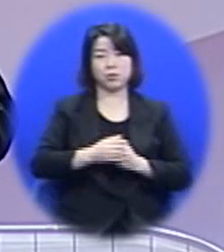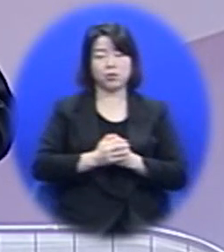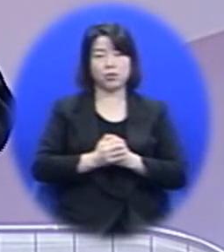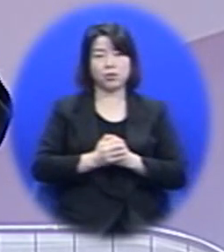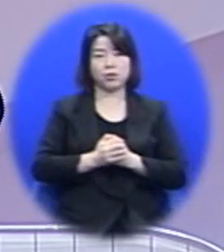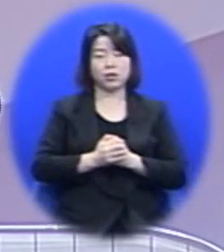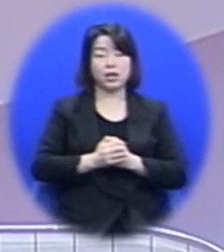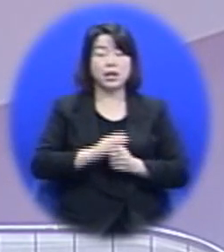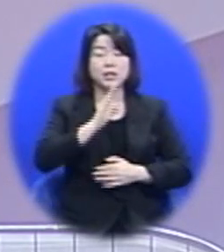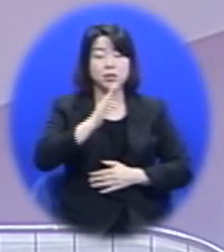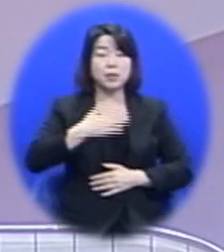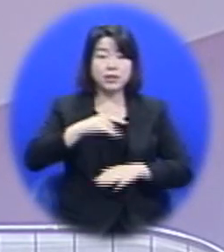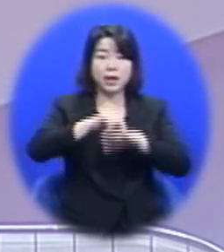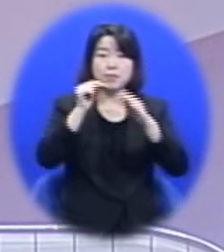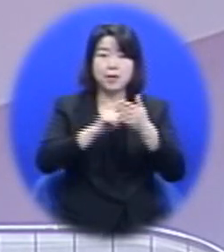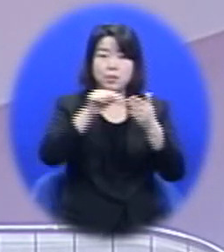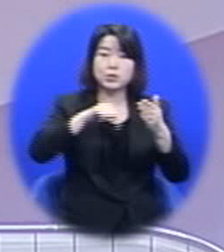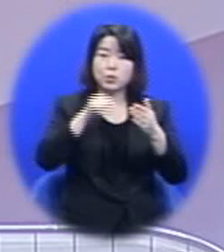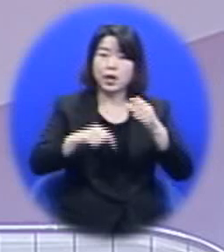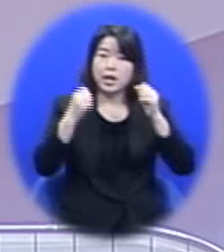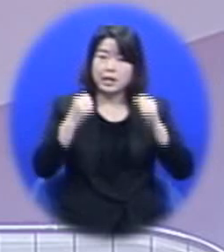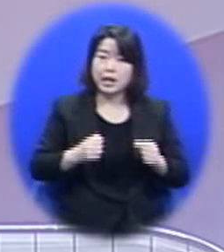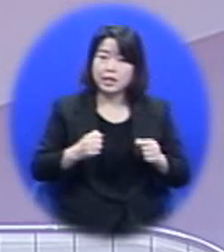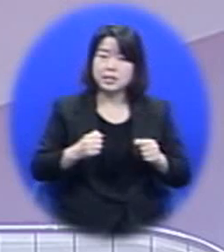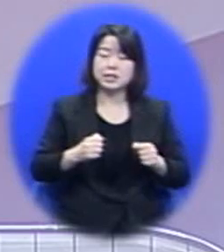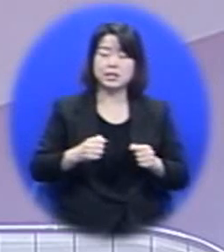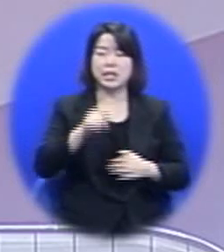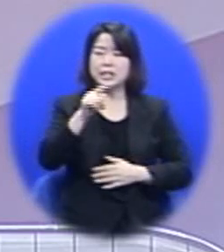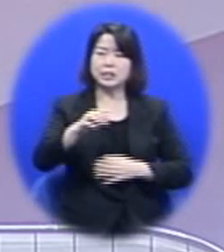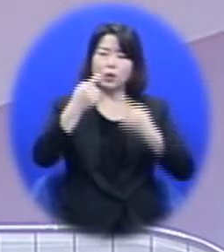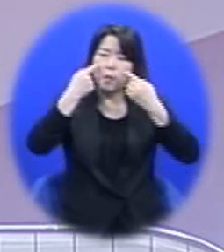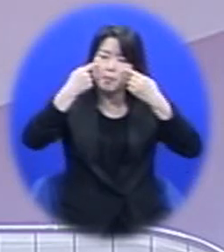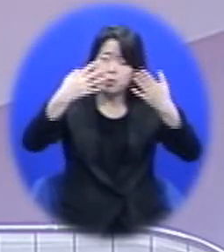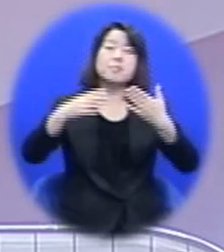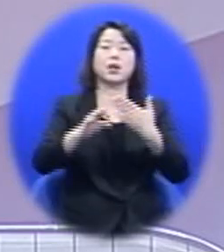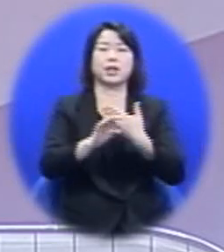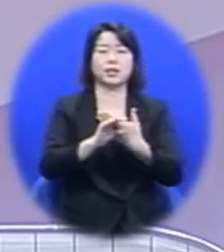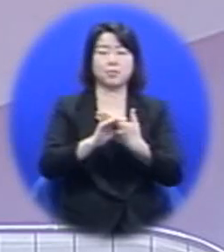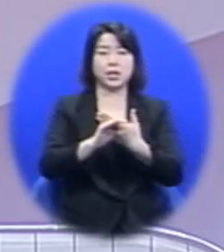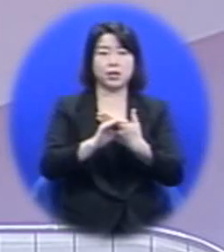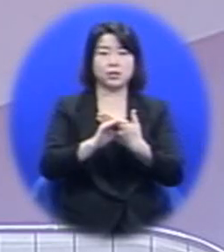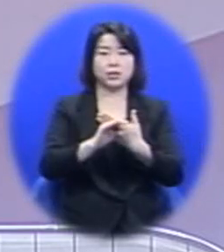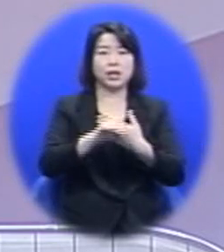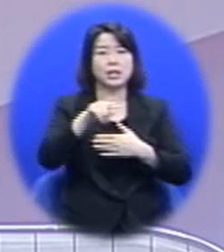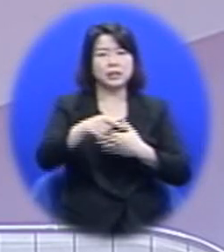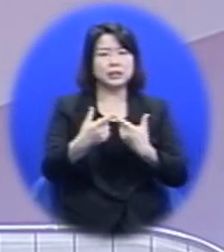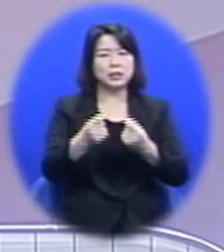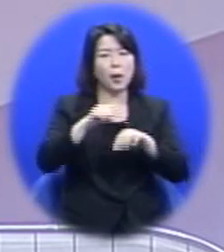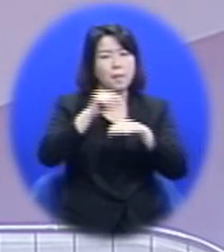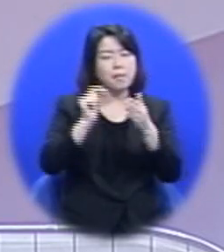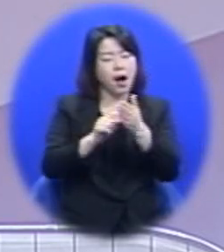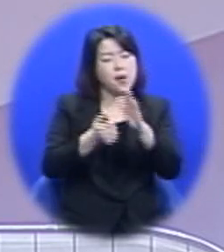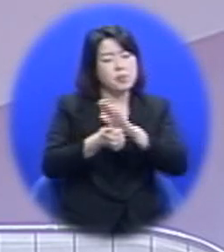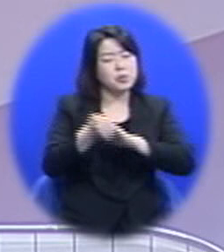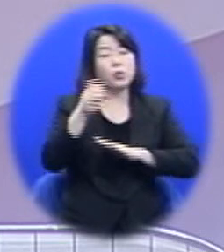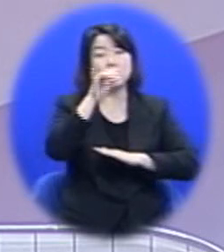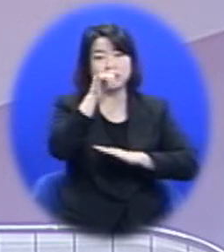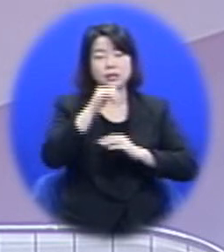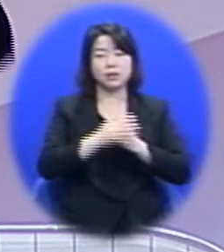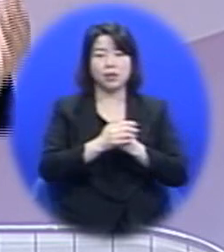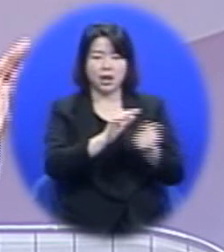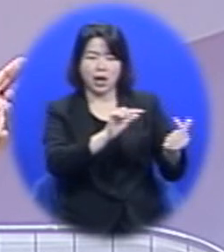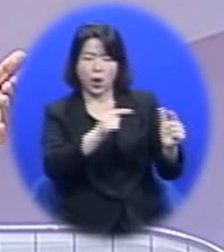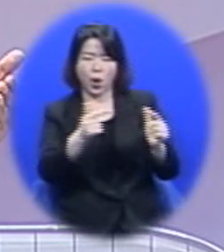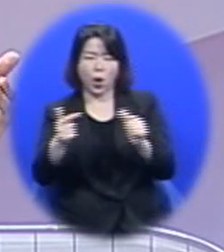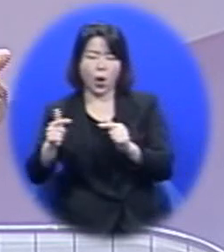예수님께서 정말 내 마음이 계신가? 그것만 분명하다면 그런 마음에 소원이 든다는 것. 여러 가지